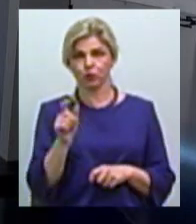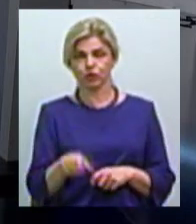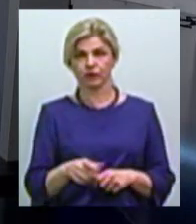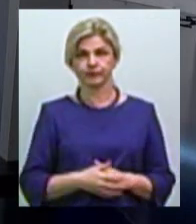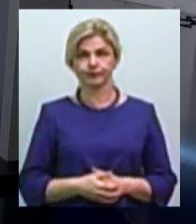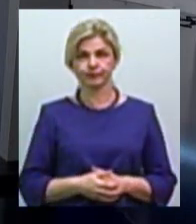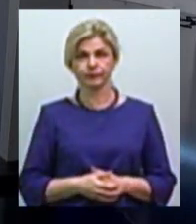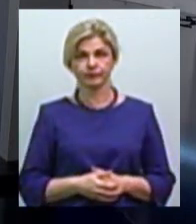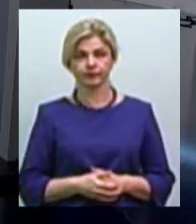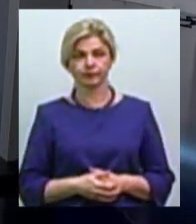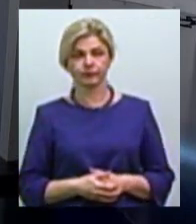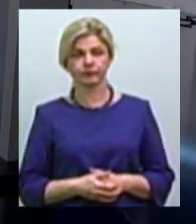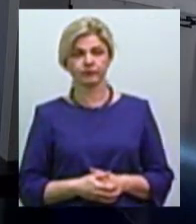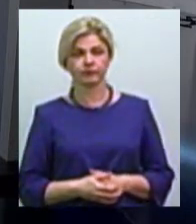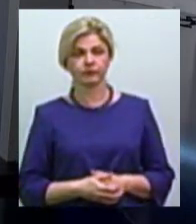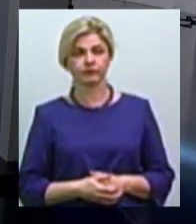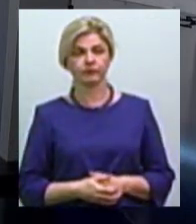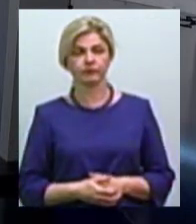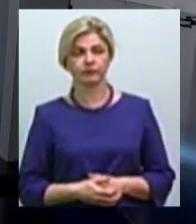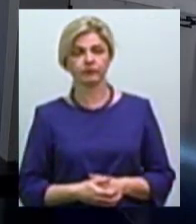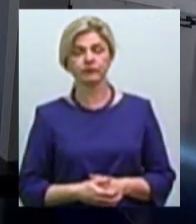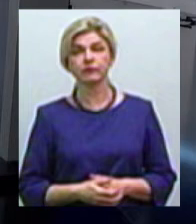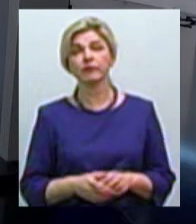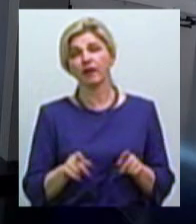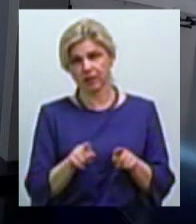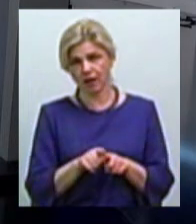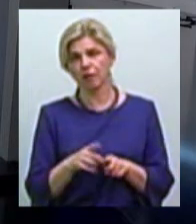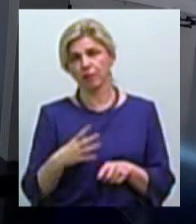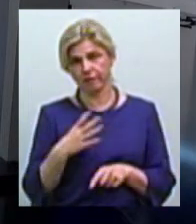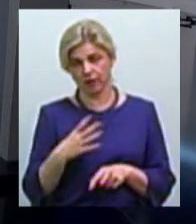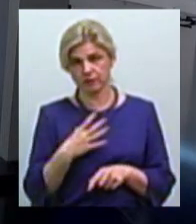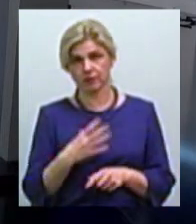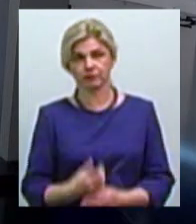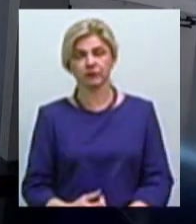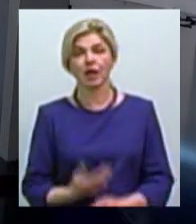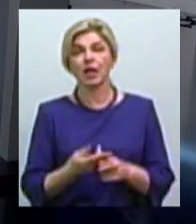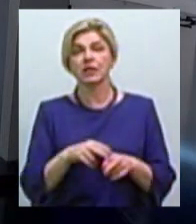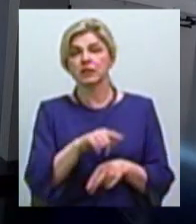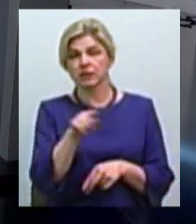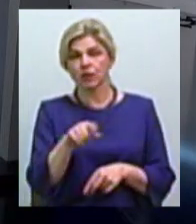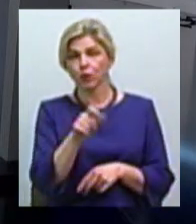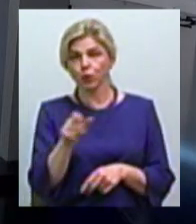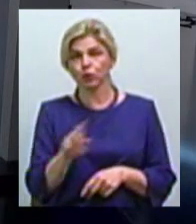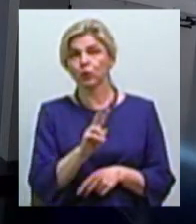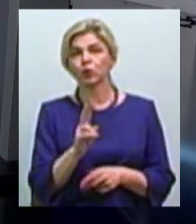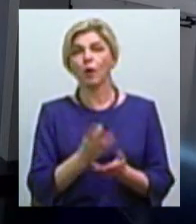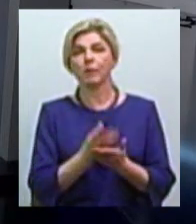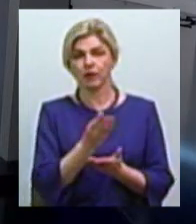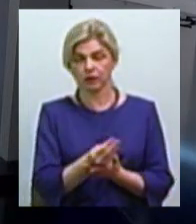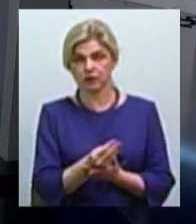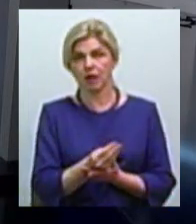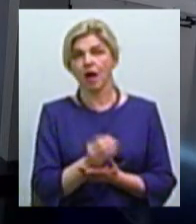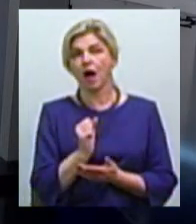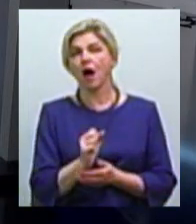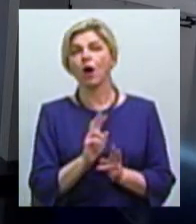нього... Це в основному так і відбувається. Тому що ці люди, які сплатили, вони сплатили,